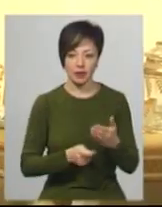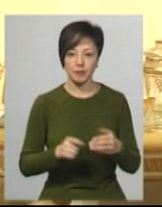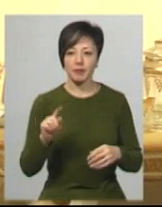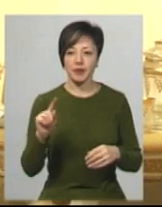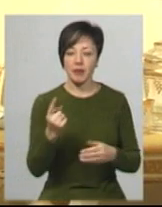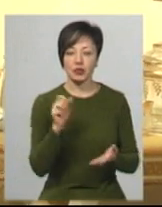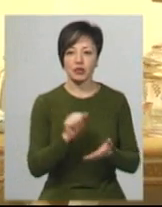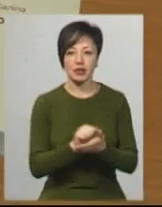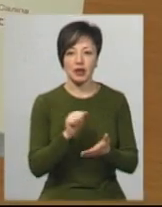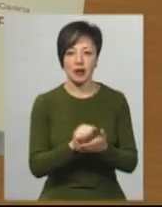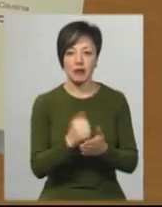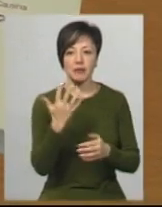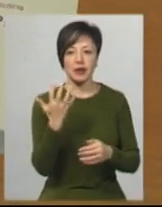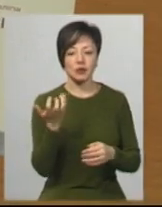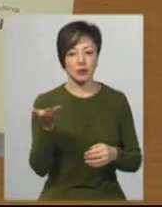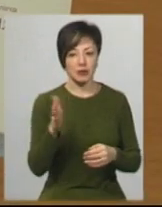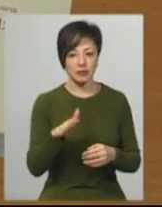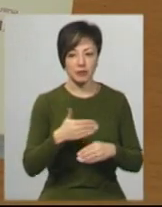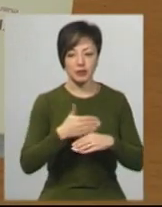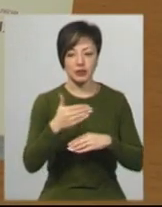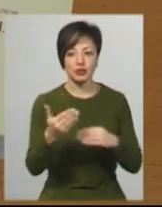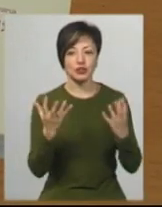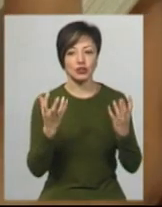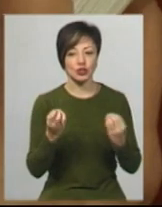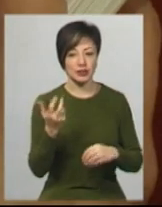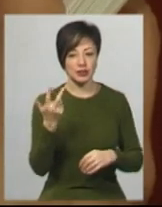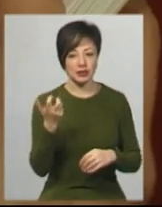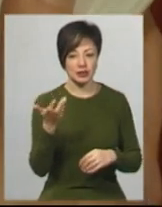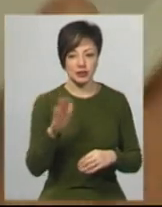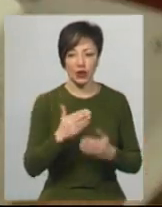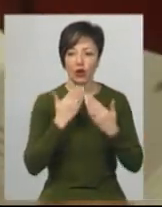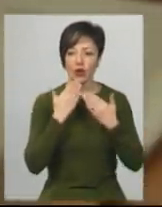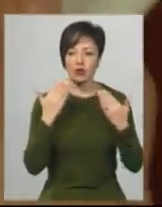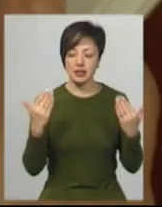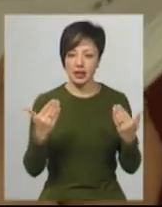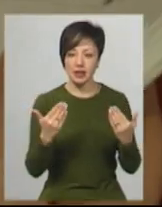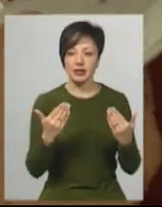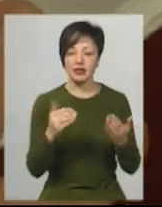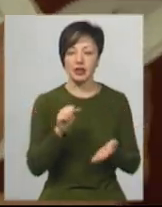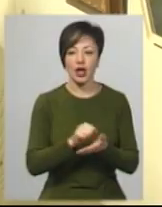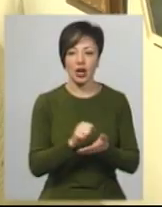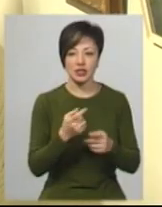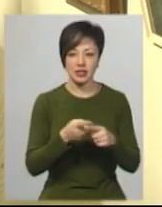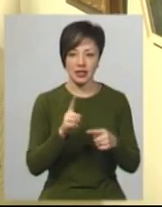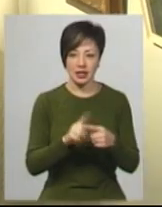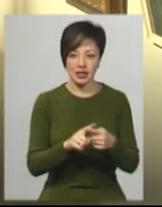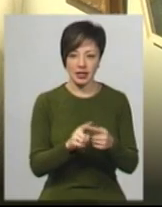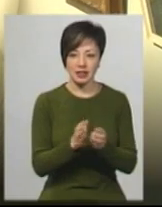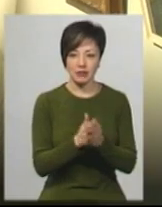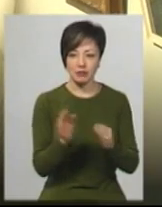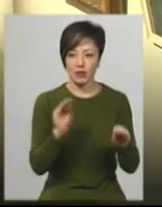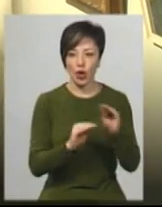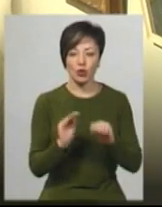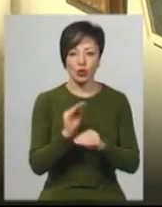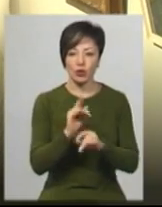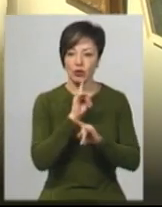тираж вийшов накладом 500 примірників, пізніше ще 300. І це був останній тираж збірки «Територія жінки», розповідає поетеса. Більше додаткового тиражу